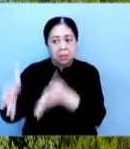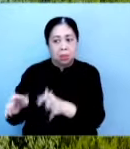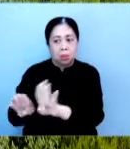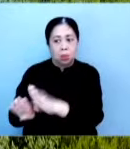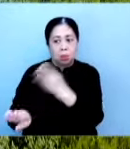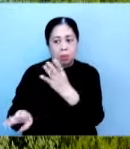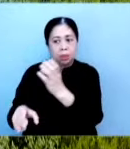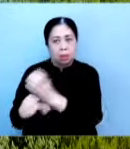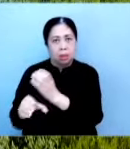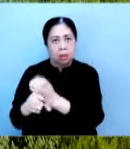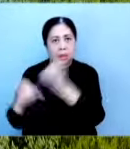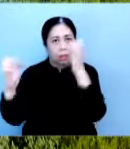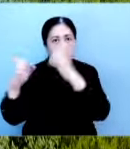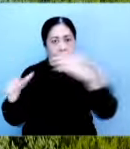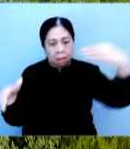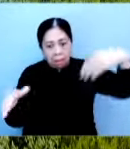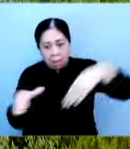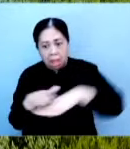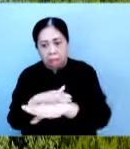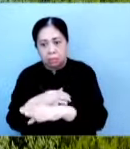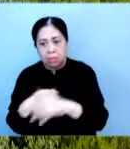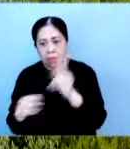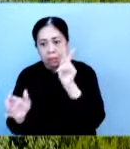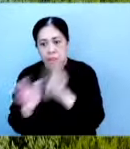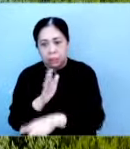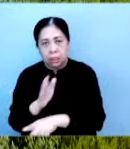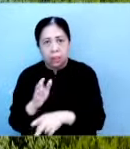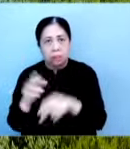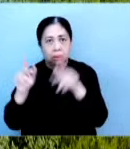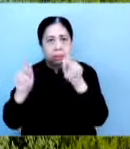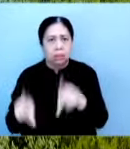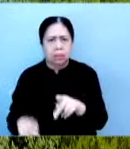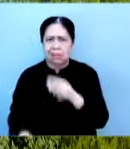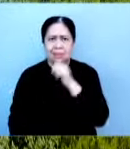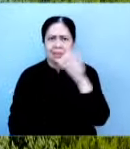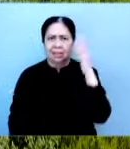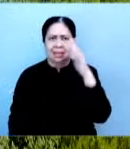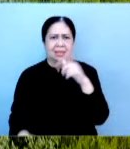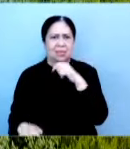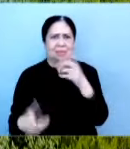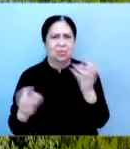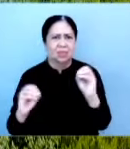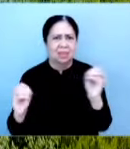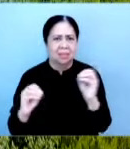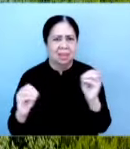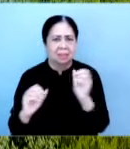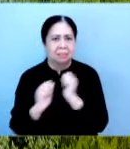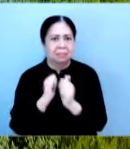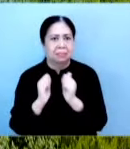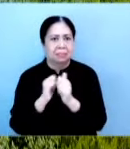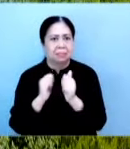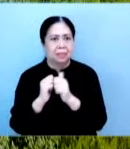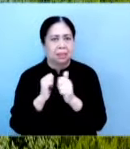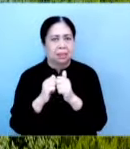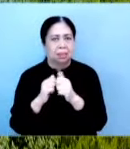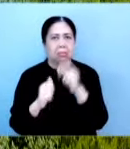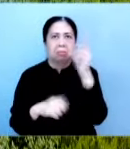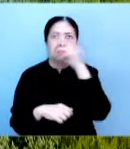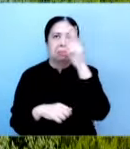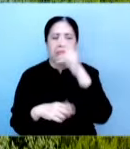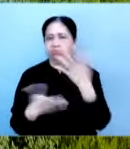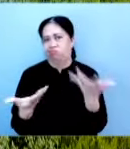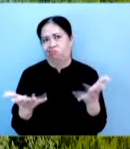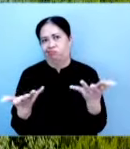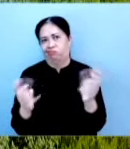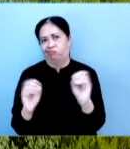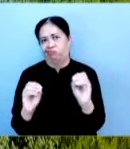sasakyan ay makakamatay ito ng bata hindi mag ng negligence